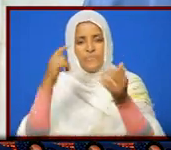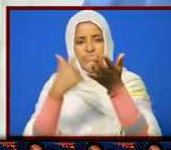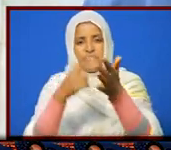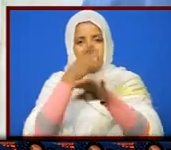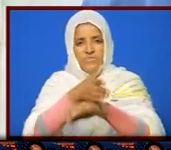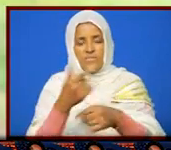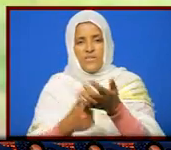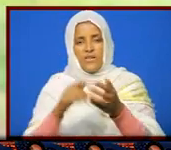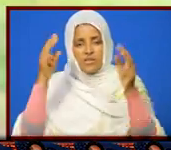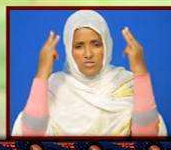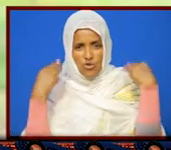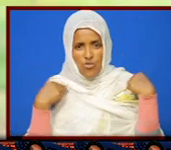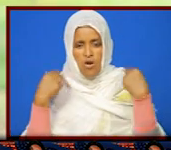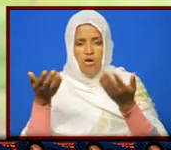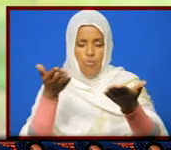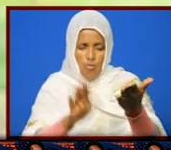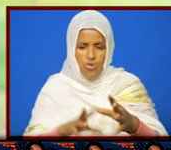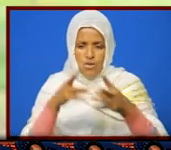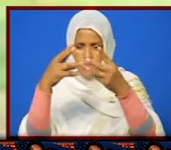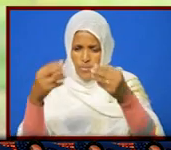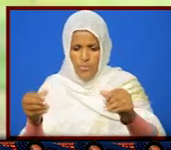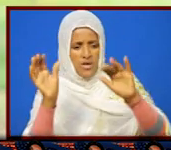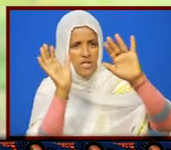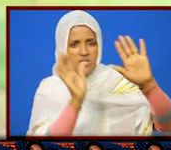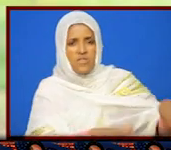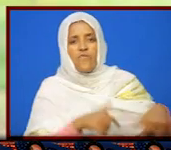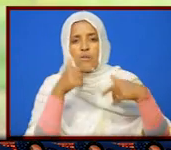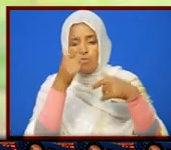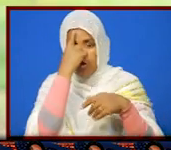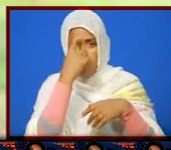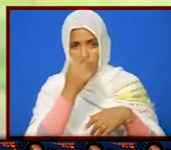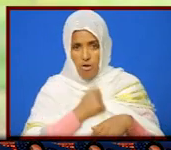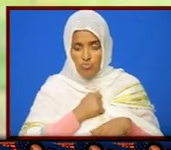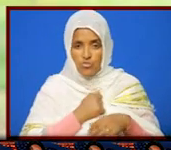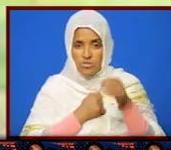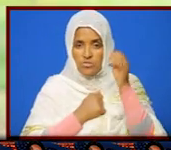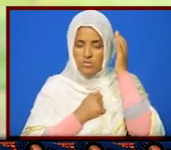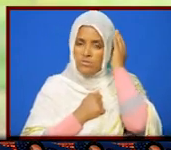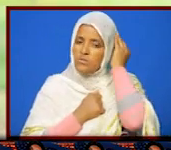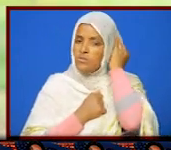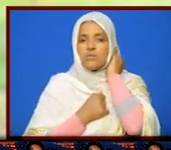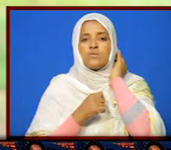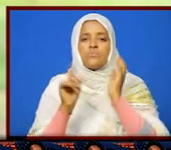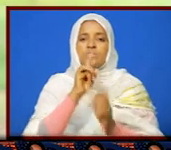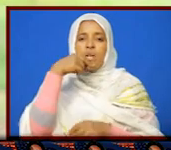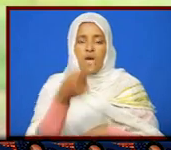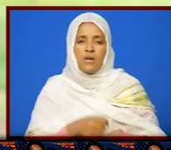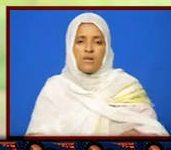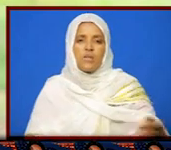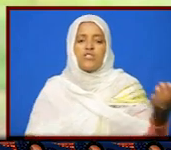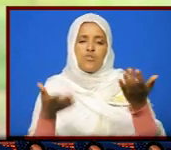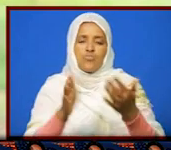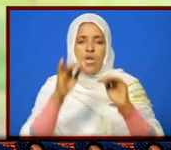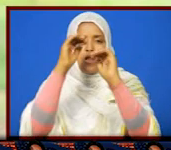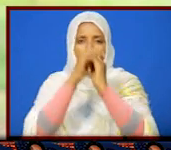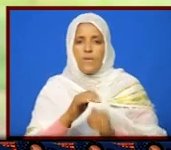መልስ ተገረሙ። ለሰዱቃውያን ደግሞ ሙተን ፈርሰን በስብሰን እንቀራለን ብለው ለሚያምኑት ምን